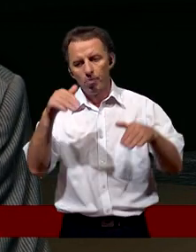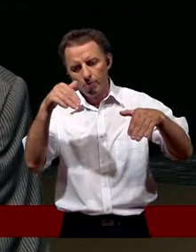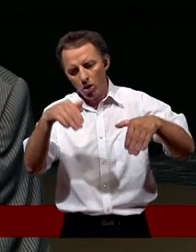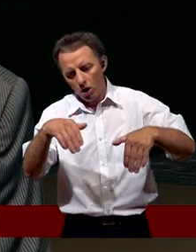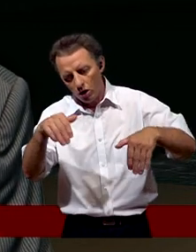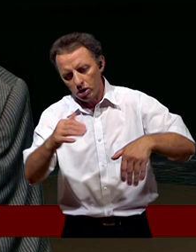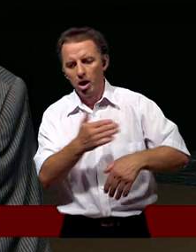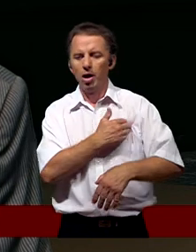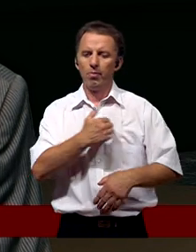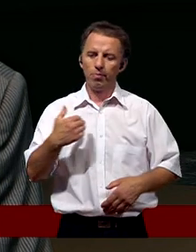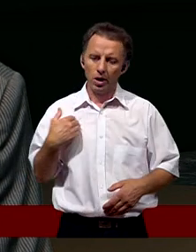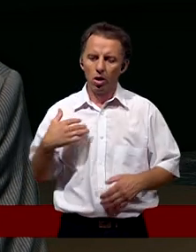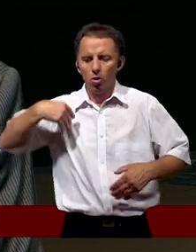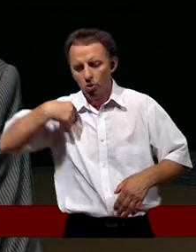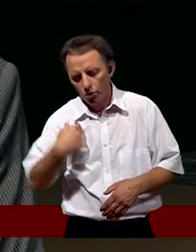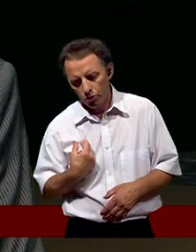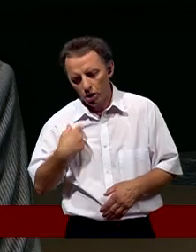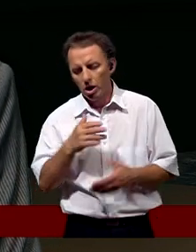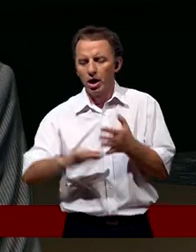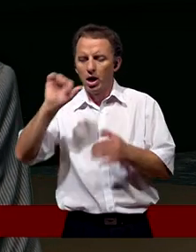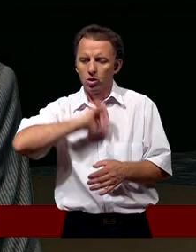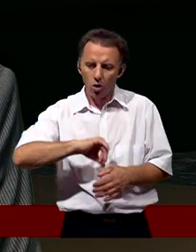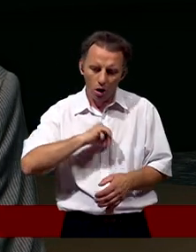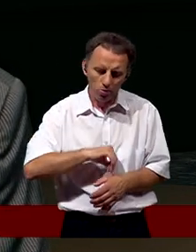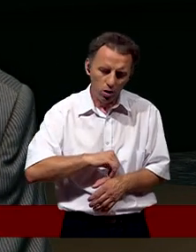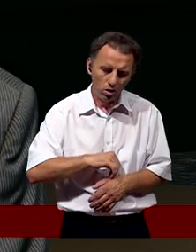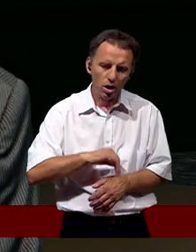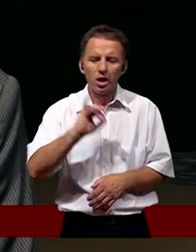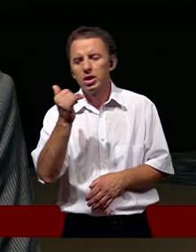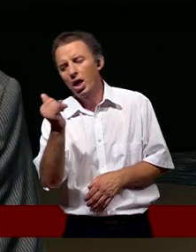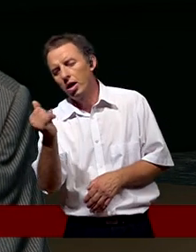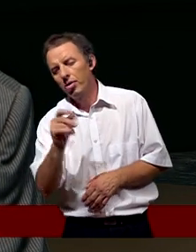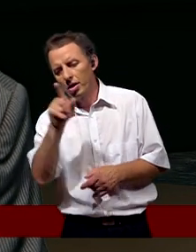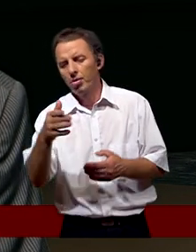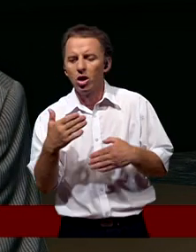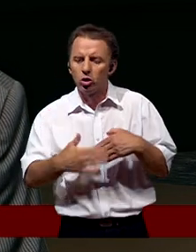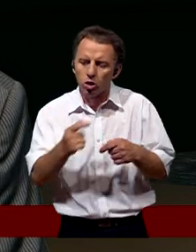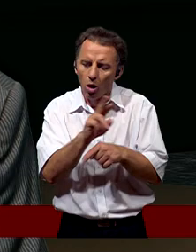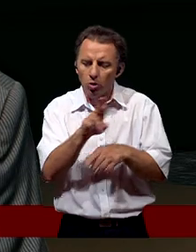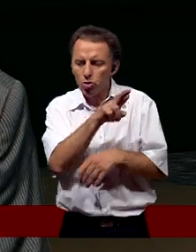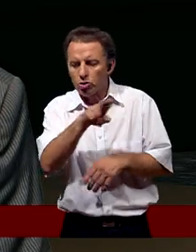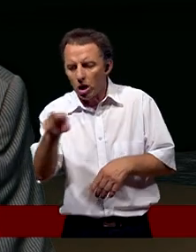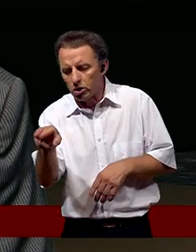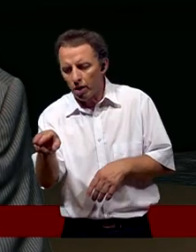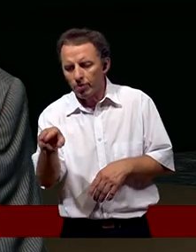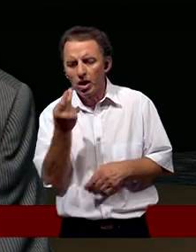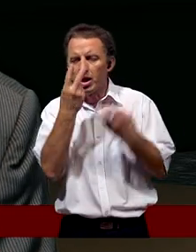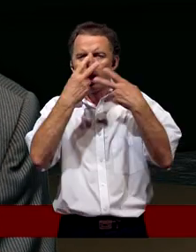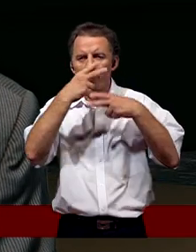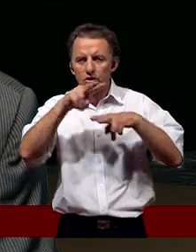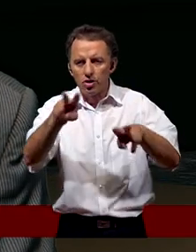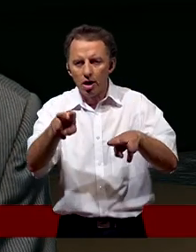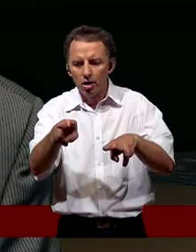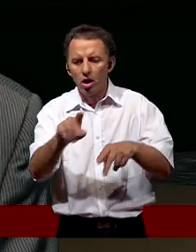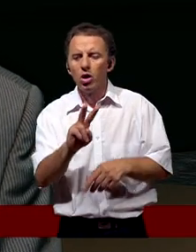Być może i my użalamy się czy to nad sobą, czy nad jakimś tam drobiazgiem, a nie